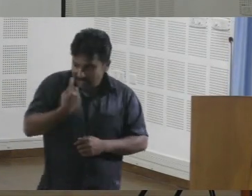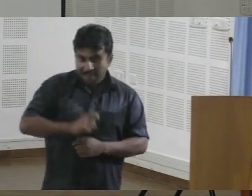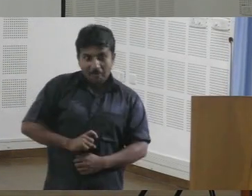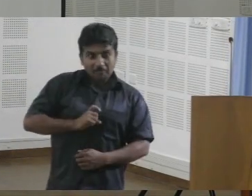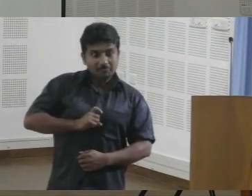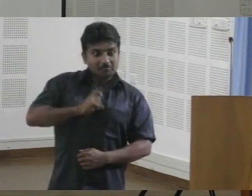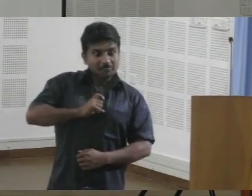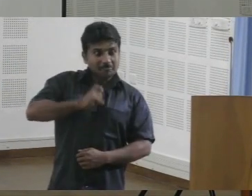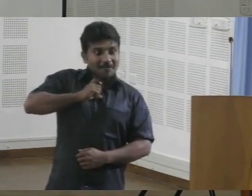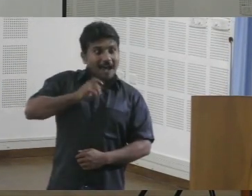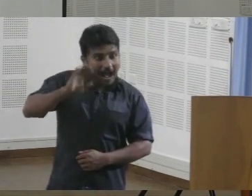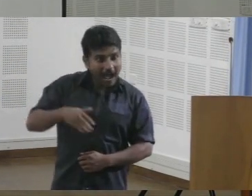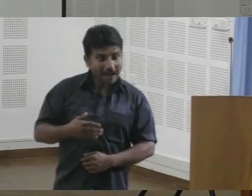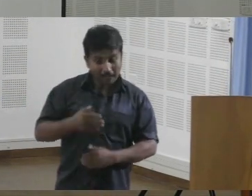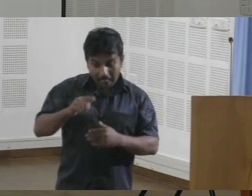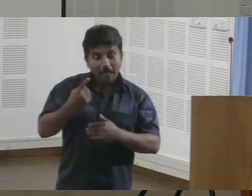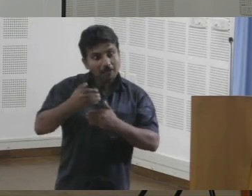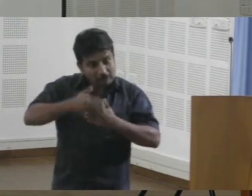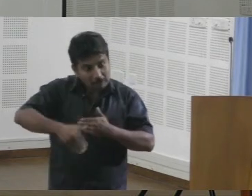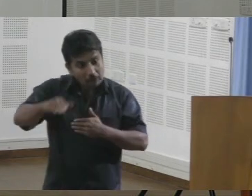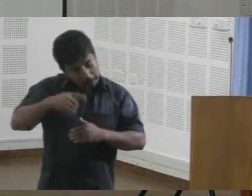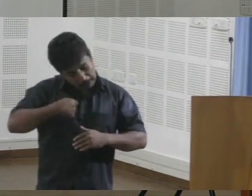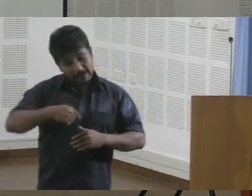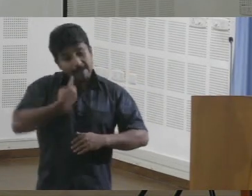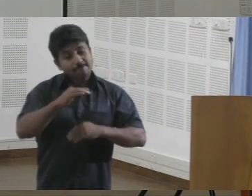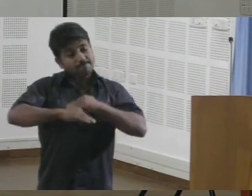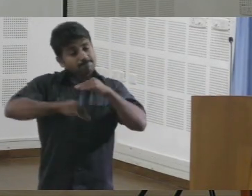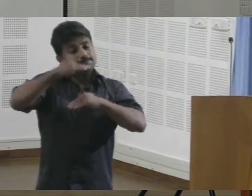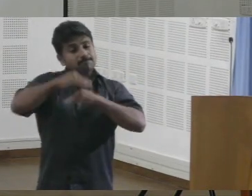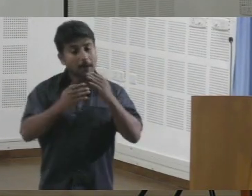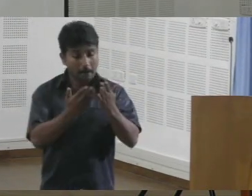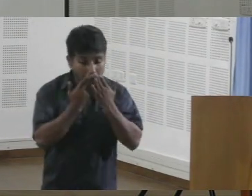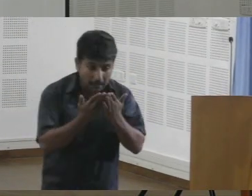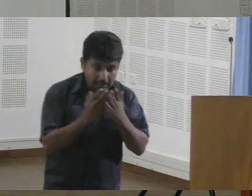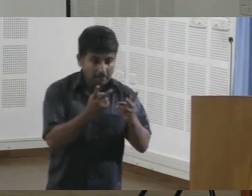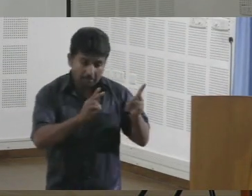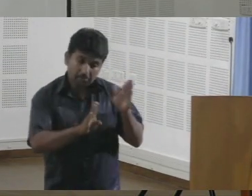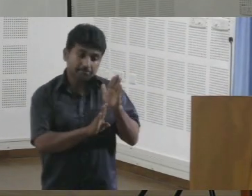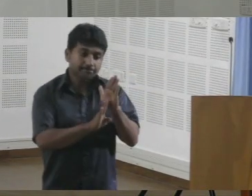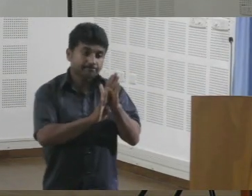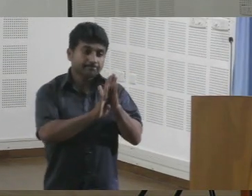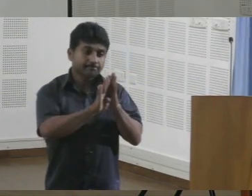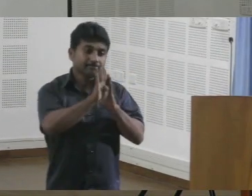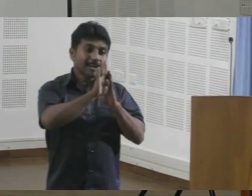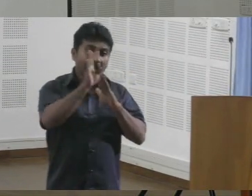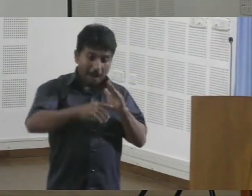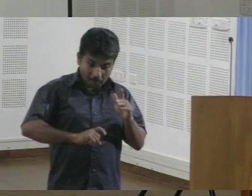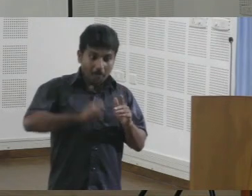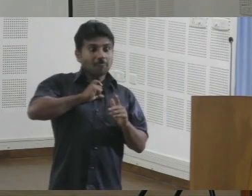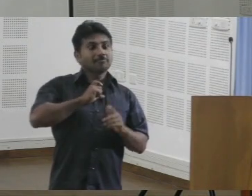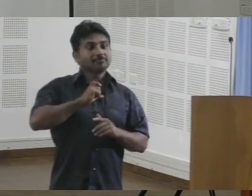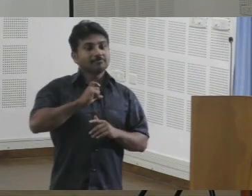അവൻ്റെ എല്ലാ ഏരിയയിലും അവൻ ഒരുപാട് ഇമ്പ്രൂവായി. അക്കാഡമിക്സിലും എല്ലാത്തിലും അതിനുശേഷം അവൻ ഭയങ്കര